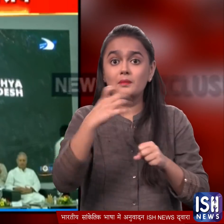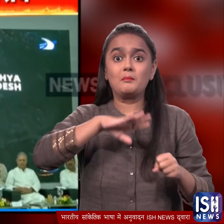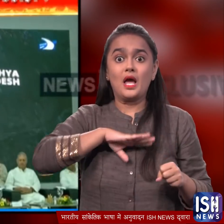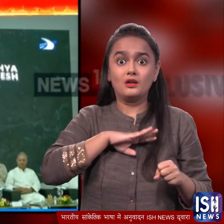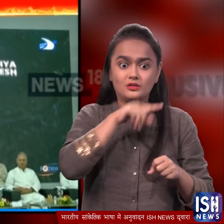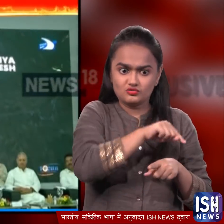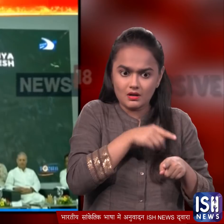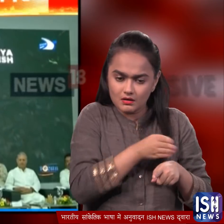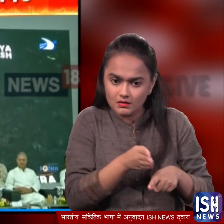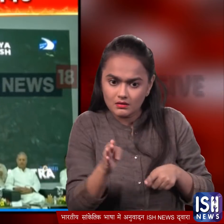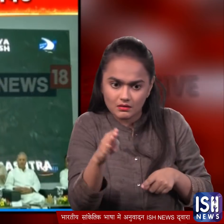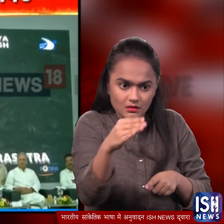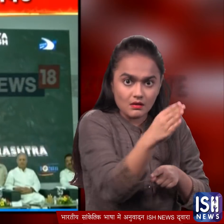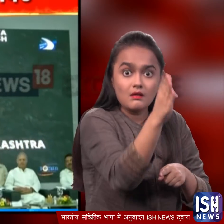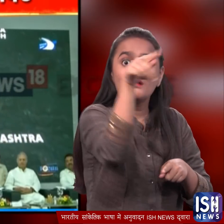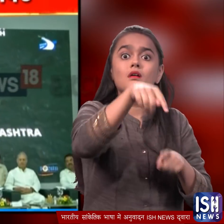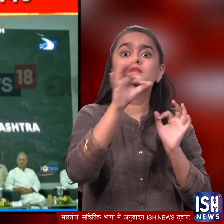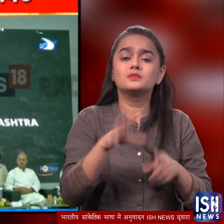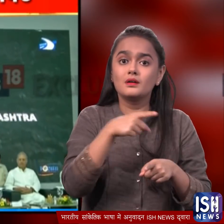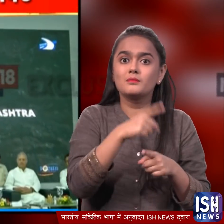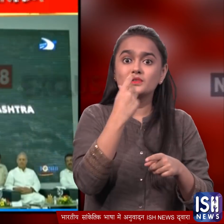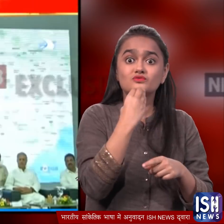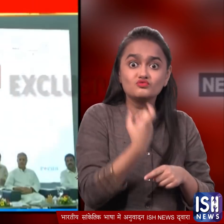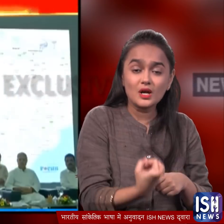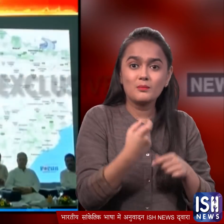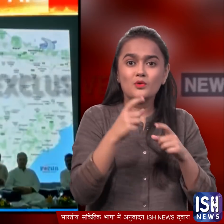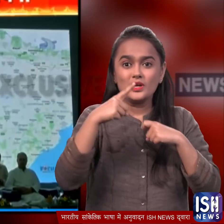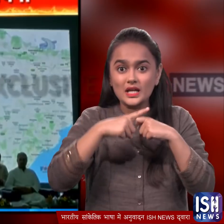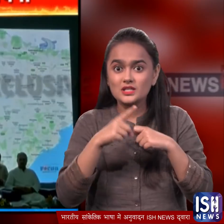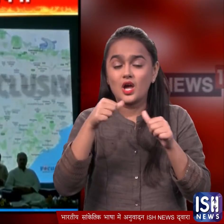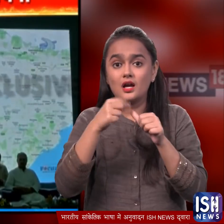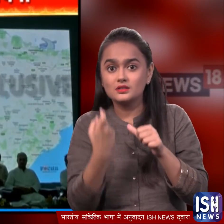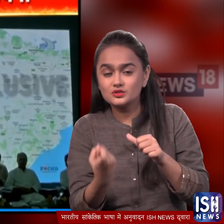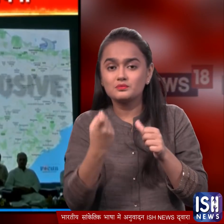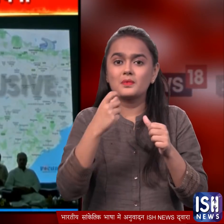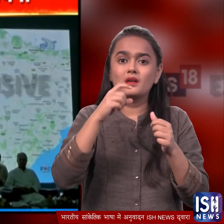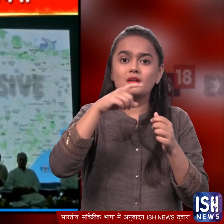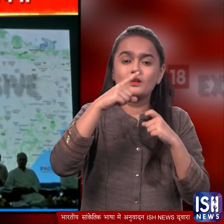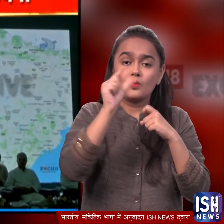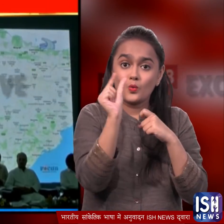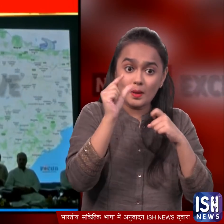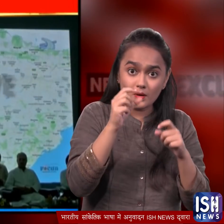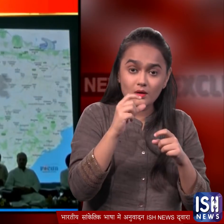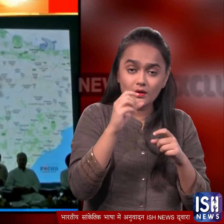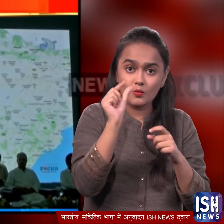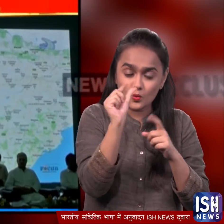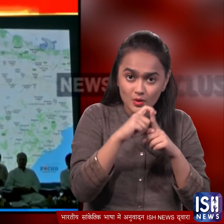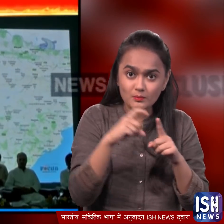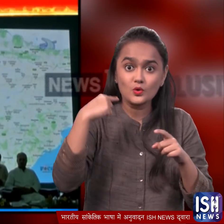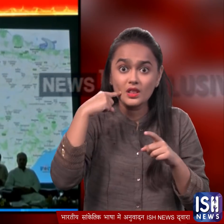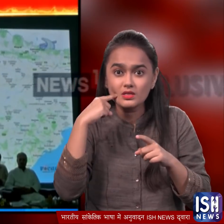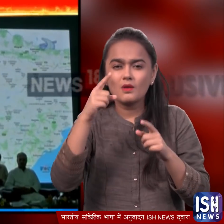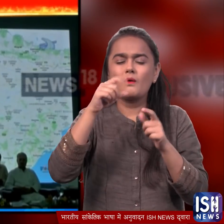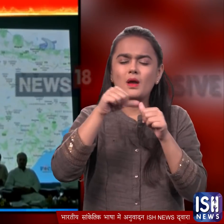और महाराष्ट्र से होकर गुजरेगा, जिसकी वजह से जयपुर, किशनगंज, अजमेर, कोटा, चित्तौड़गढ़, उदयपुर, भोपाल,